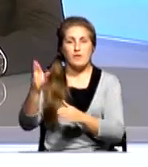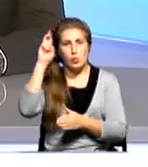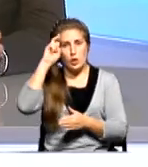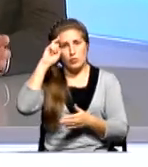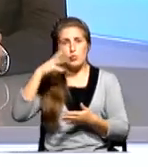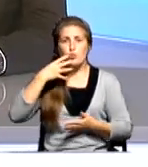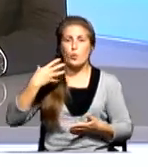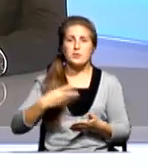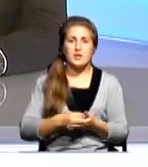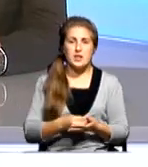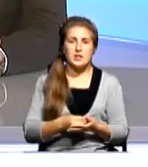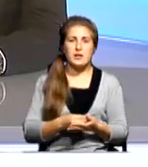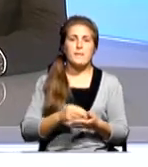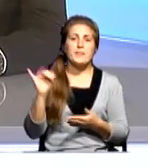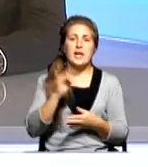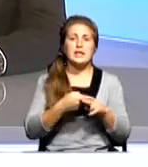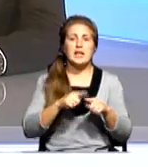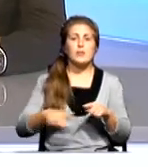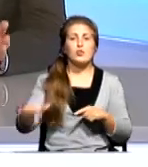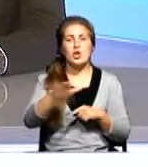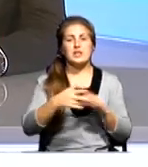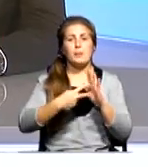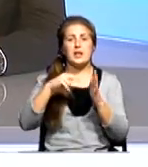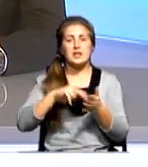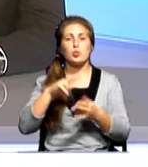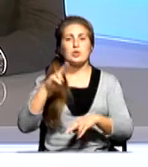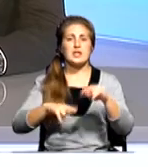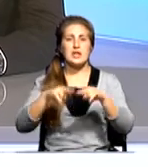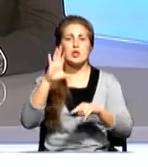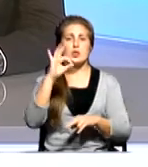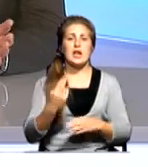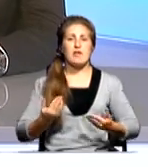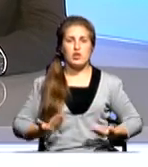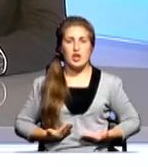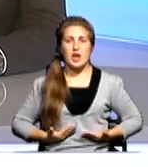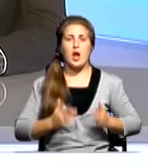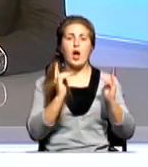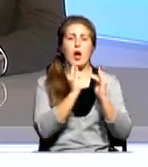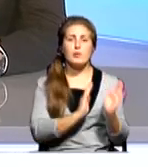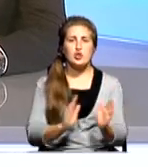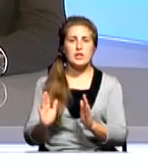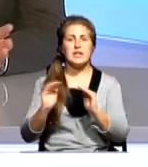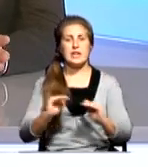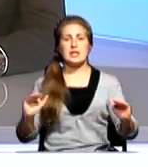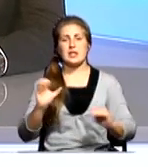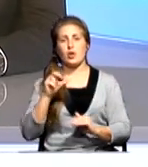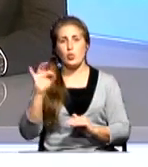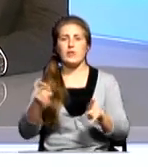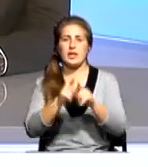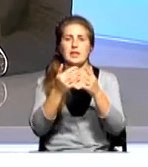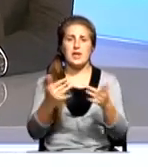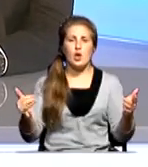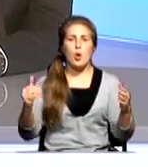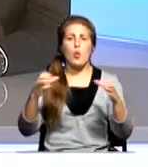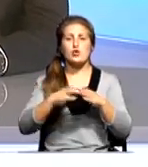и на этом участке планируется как раз строительство социального жилья общежитий детских садов и так далее участок